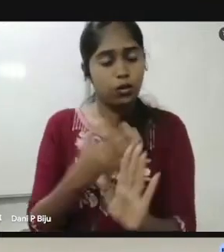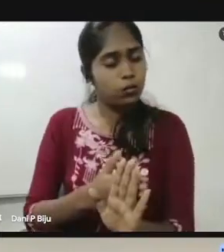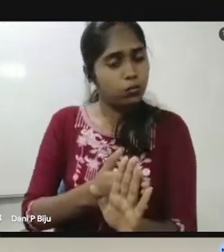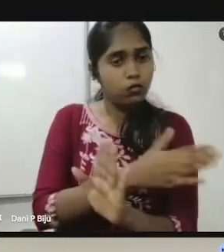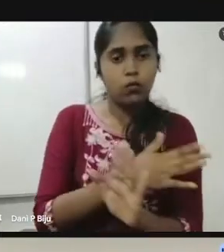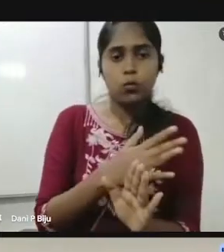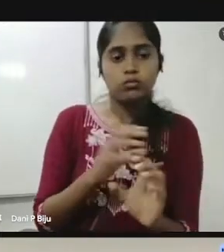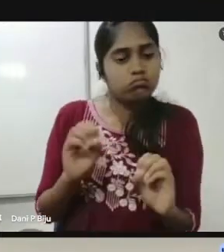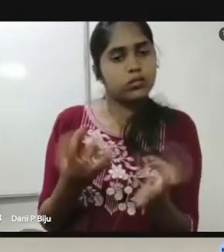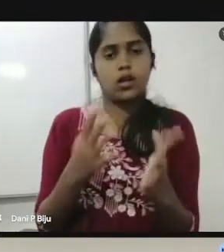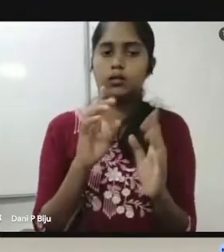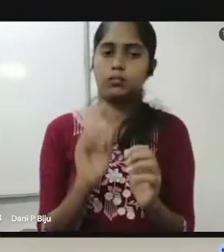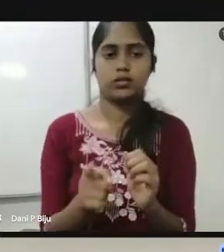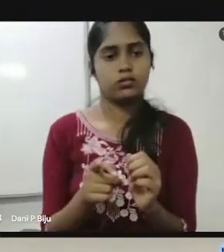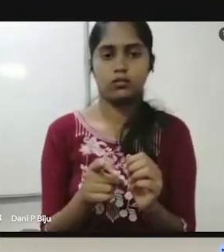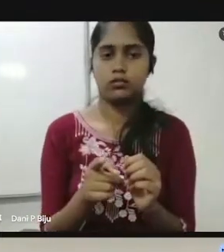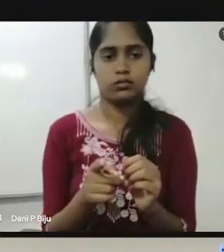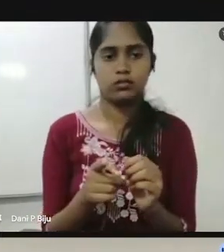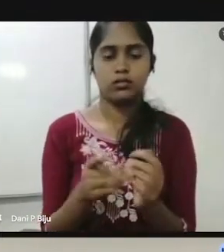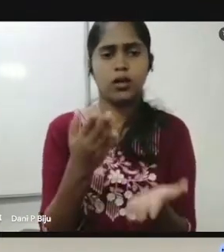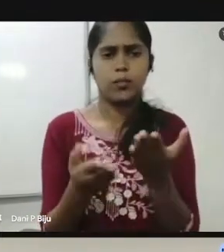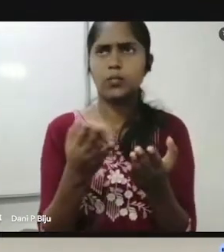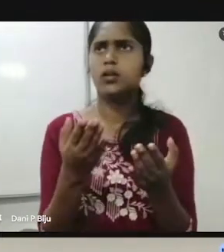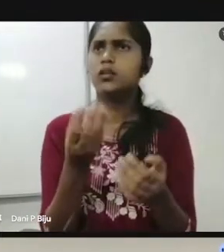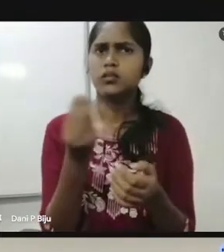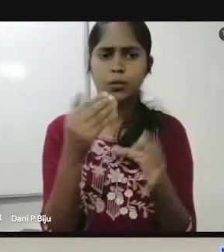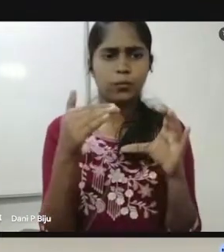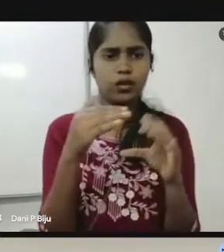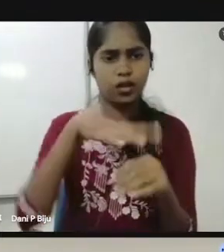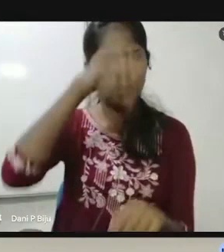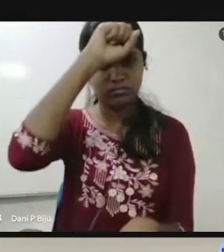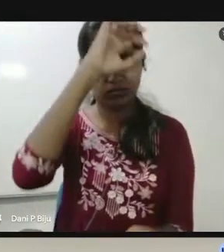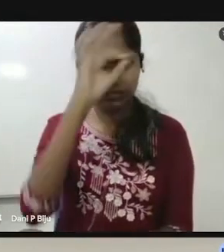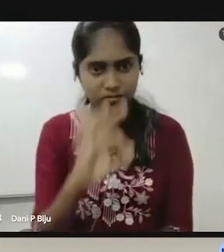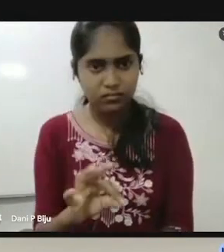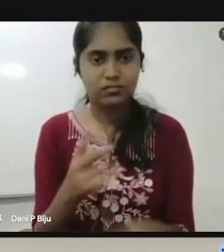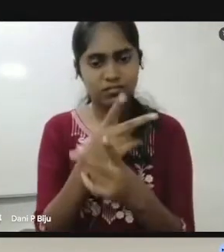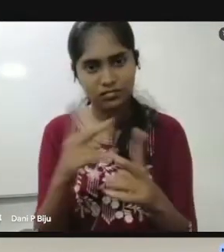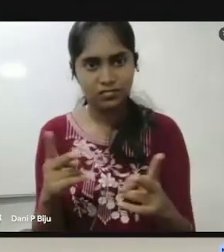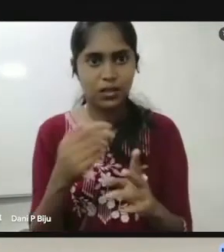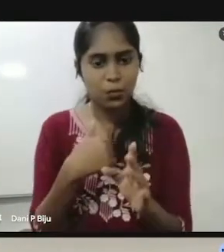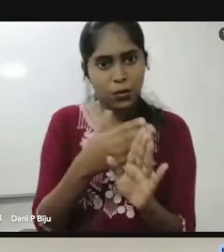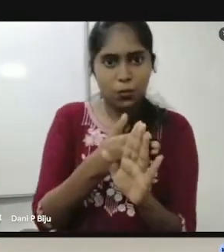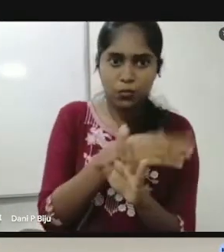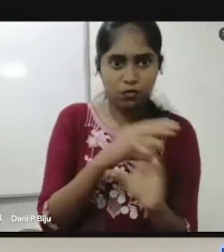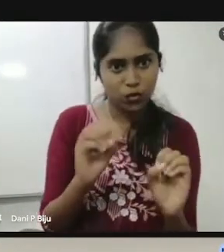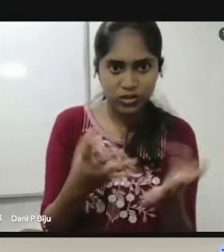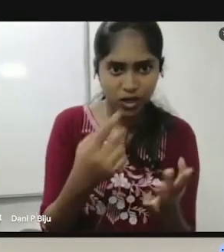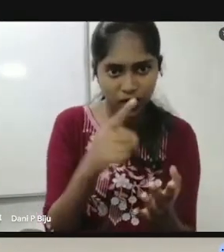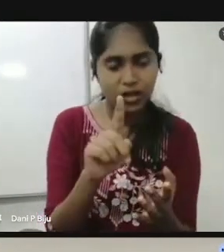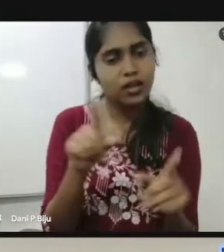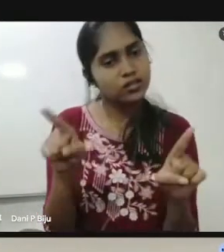അത്രയും നല്ലതാണ്. അപ്പൊ നമ്മൾ ബാക്കി എല്ലാ കാര്യങ്ങളും ഏർലി ഇന്റർവെൻഷനെ കുറിച്ച് പറയുന്നുണ്ട്. ഈ ഒരു കാര്യത്തിലും ഏർലി ഇന്റർവെൻഷൻ വളരെ ഇമ്പോർട്ടന്റ്